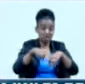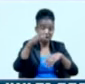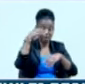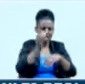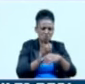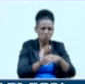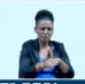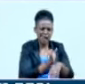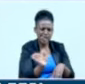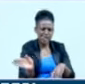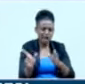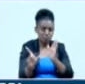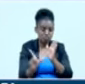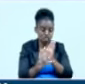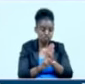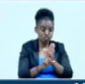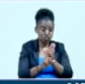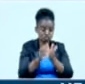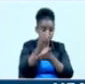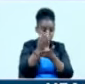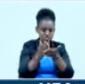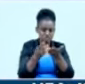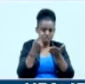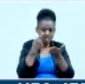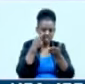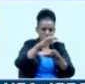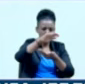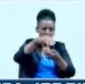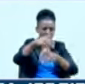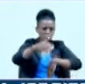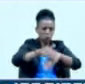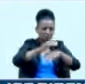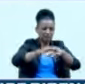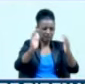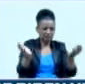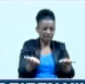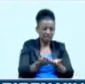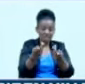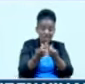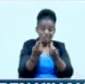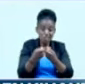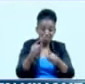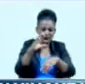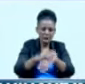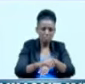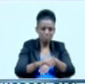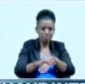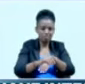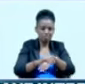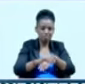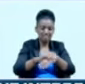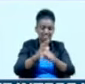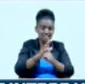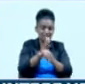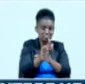ku mabwiriza uburyo twababonaga bari muri za stade bari ahantu hatandukanye bafashwe bitakigaragara